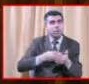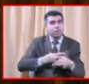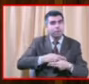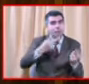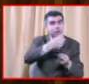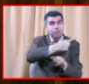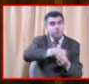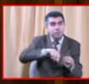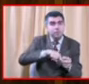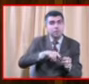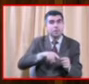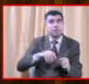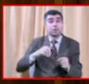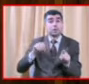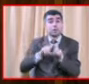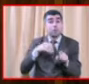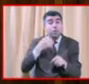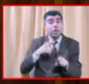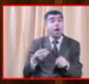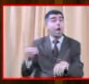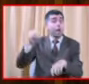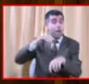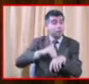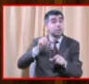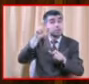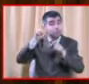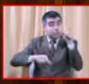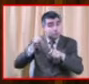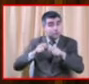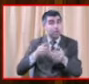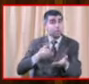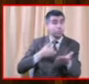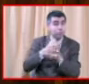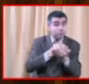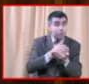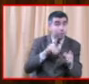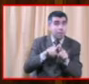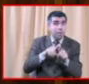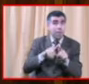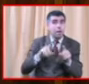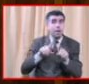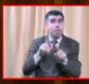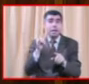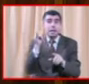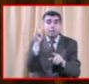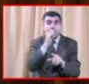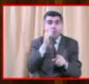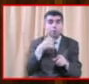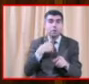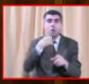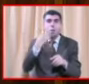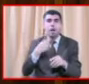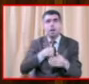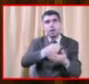توقعش هاد المسائل هذه هو الناس ما يخاطروش براسهم. كنت غنجيب معايا الأفلام باش نوريهم لكم وتشوفوا الناس كيفاش